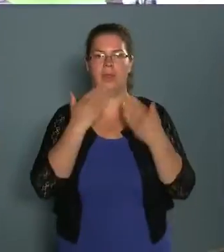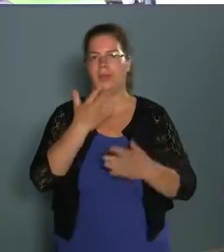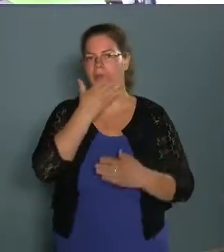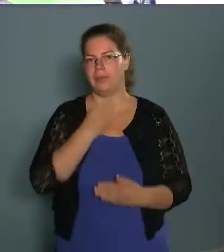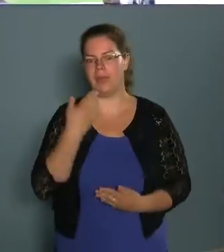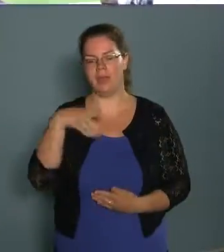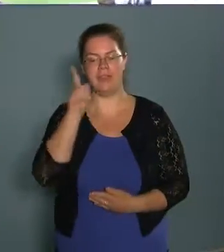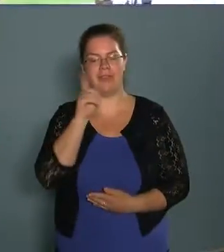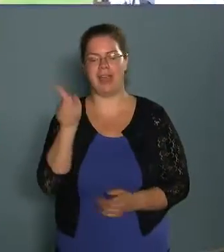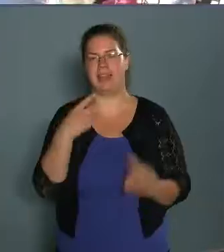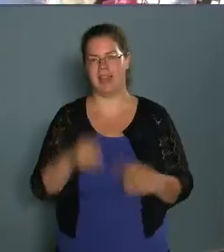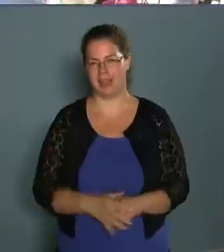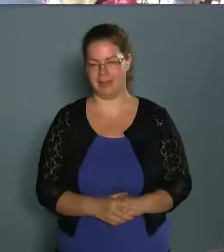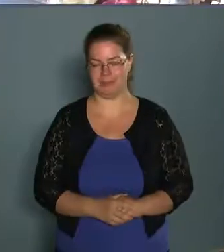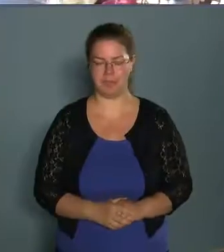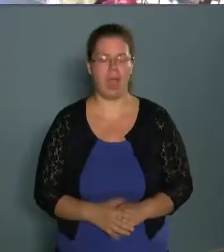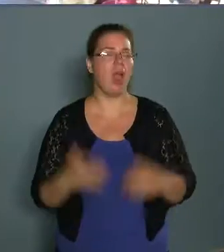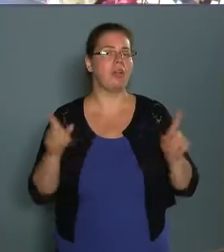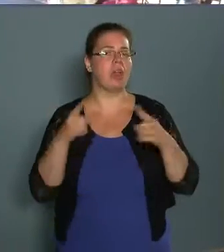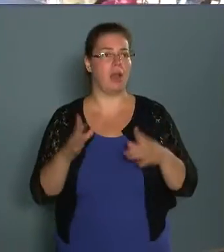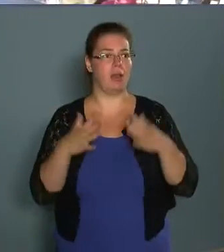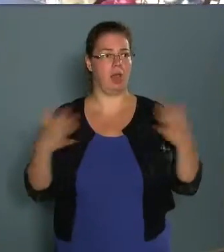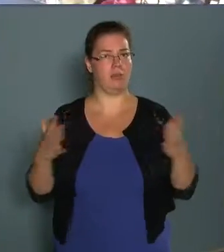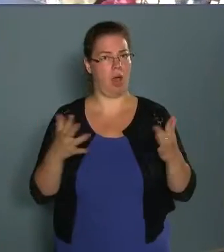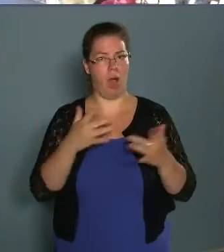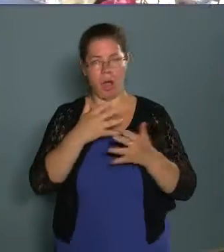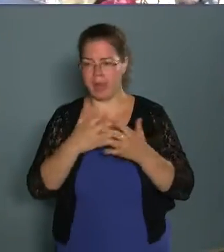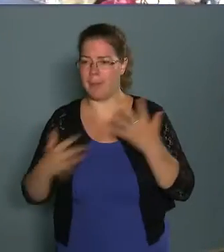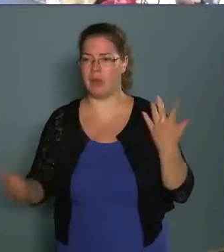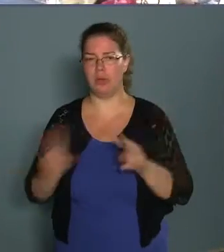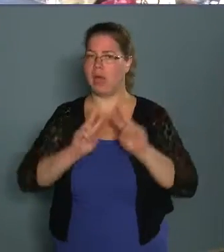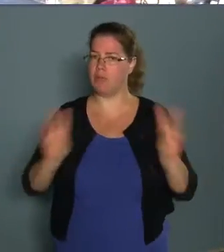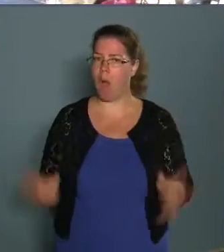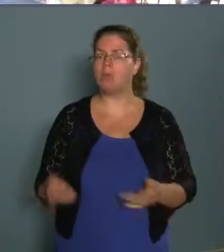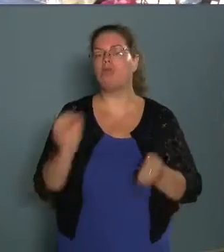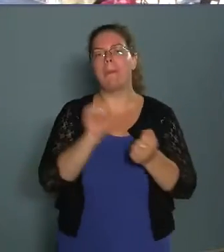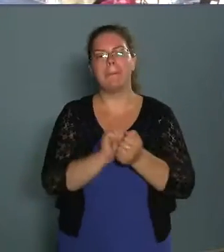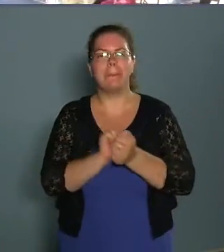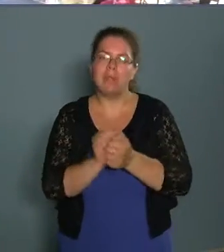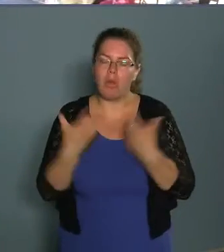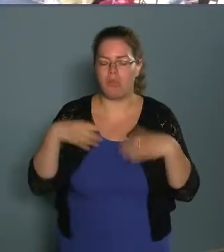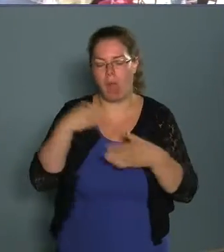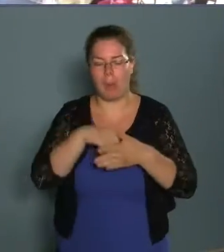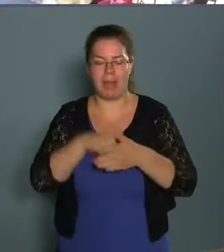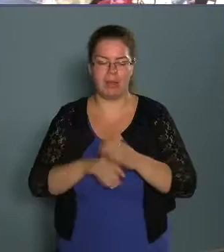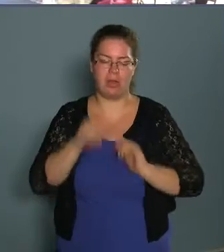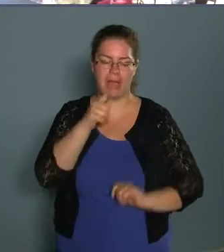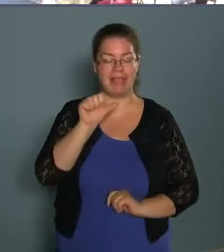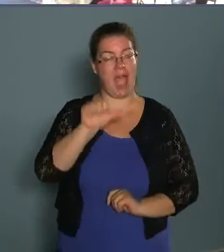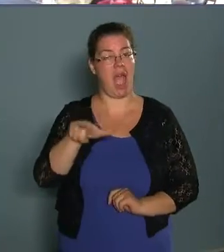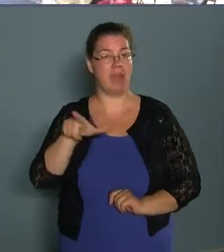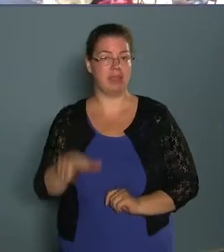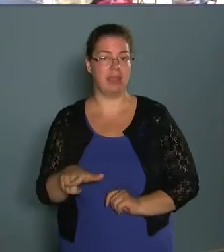Köszönjük szépen, Nagy Iván éneket! A zenekarnak nagyon nagy a repertoárja, úgyhogy ezek között biztos vagyok benne, hogy lesz